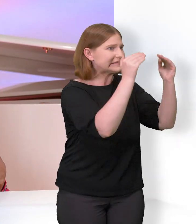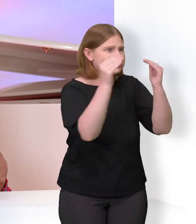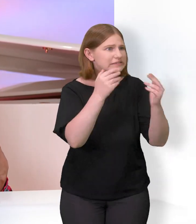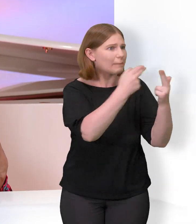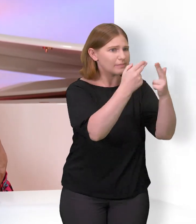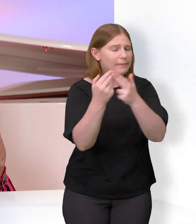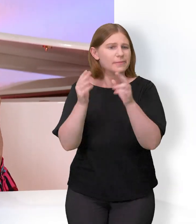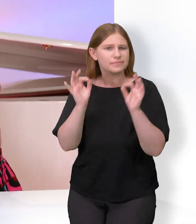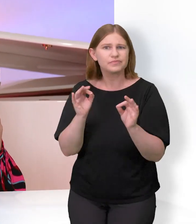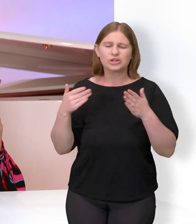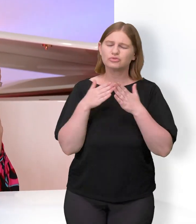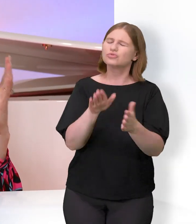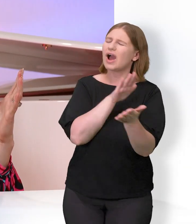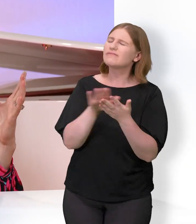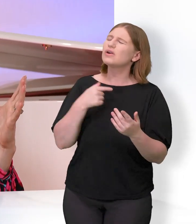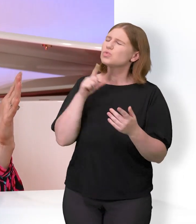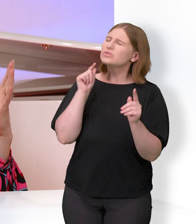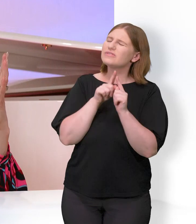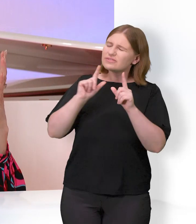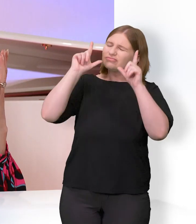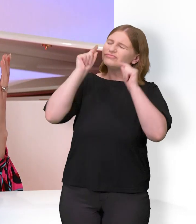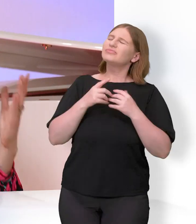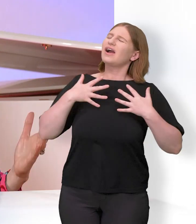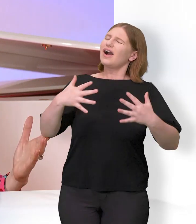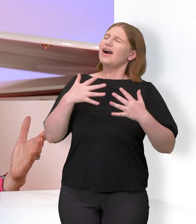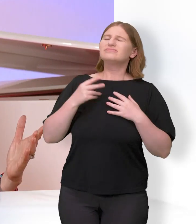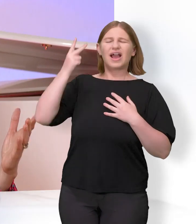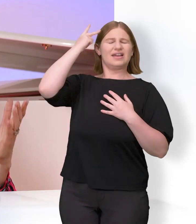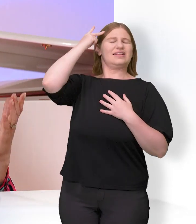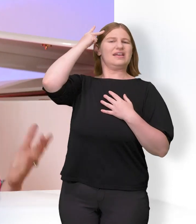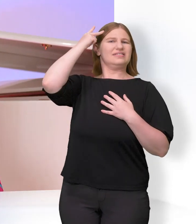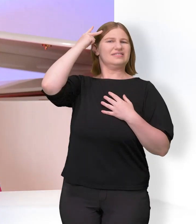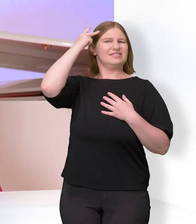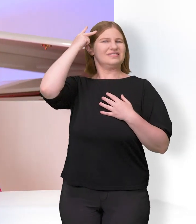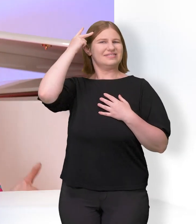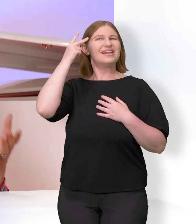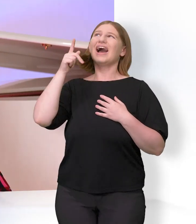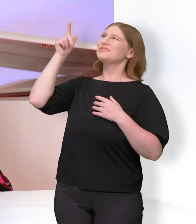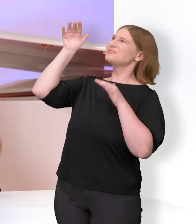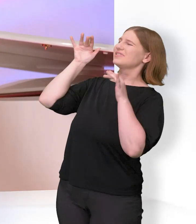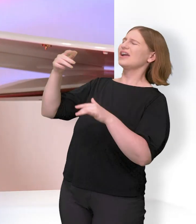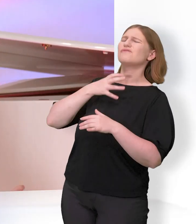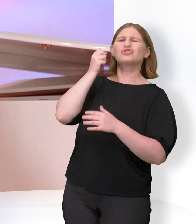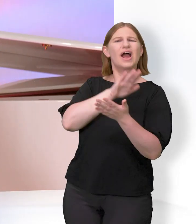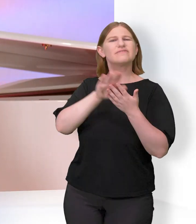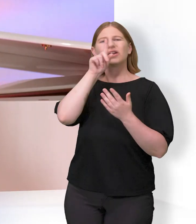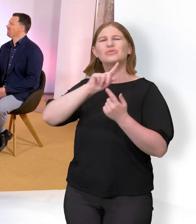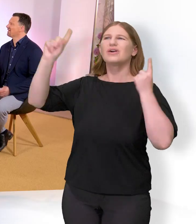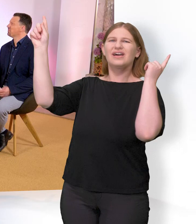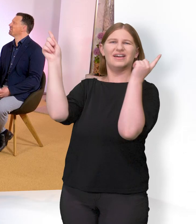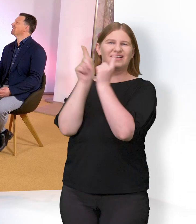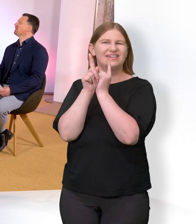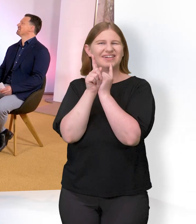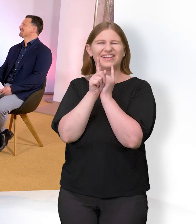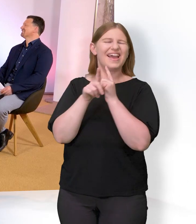Und zwischendurch kann ich einfach kurz die Augen zumachen, durchatmen und mich erinnern, nur du bist dir. Hier. Ich will doch einfach nur zu dir. Und